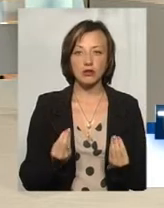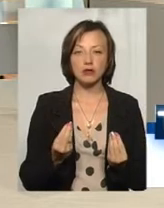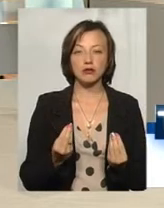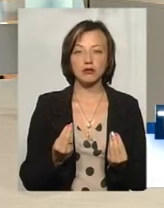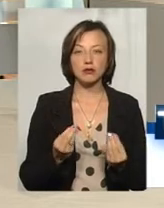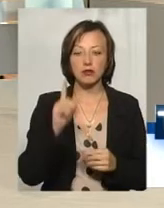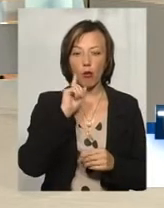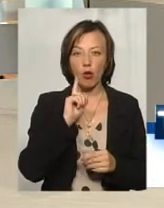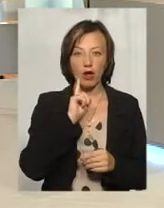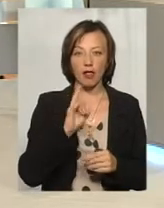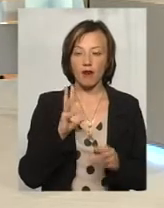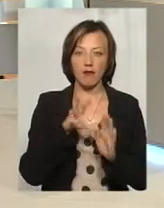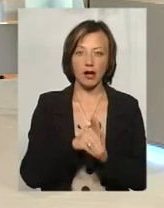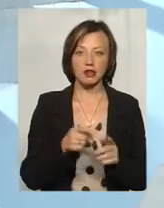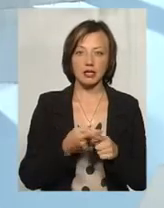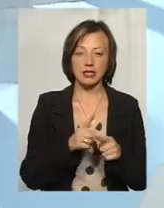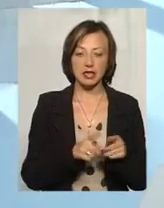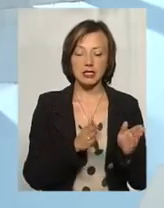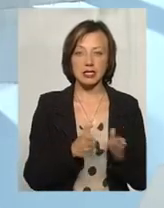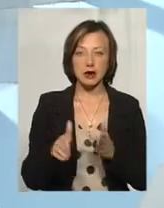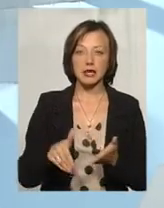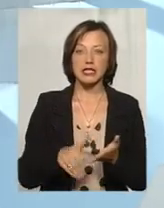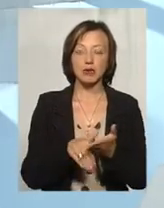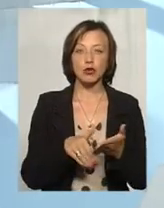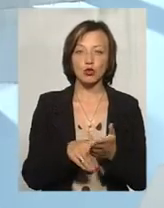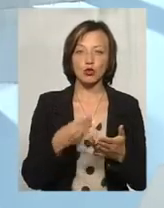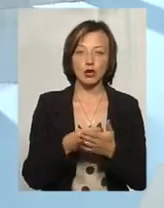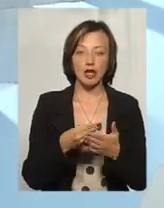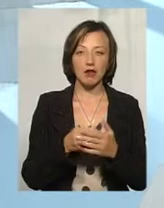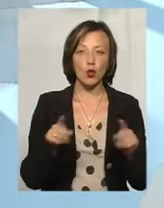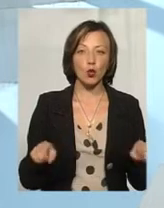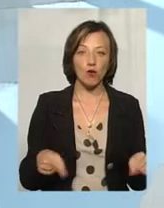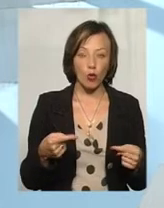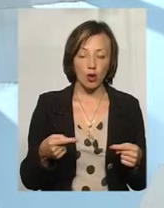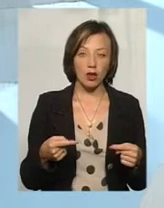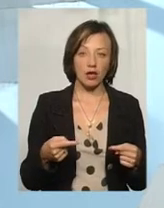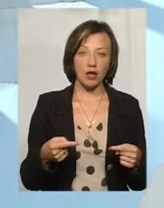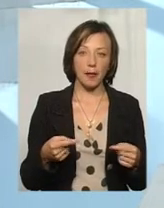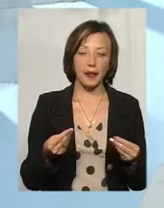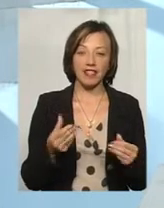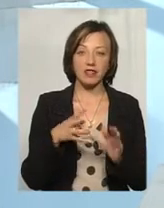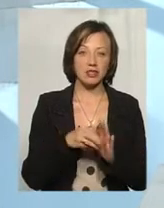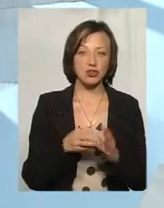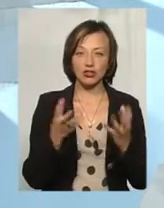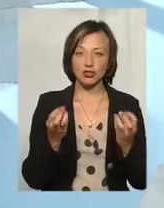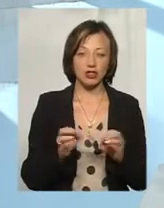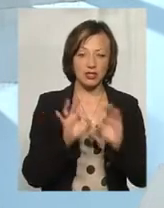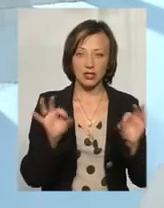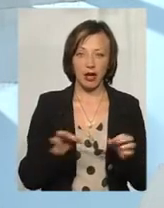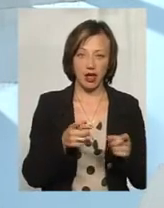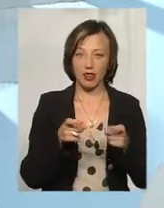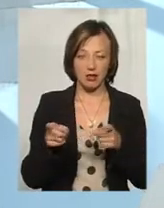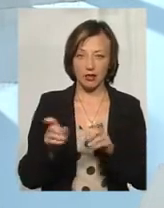оскільки не введена ця стимулююча система стимулюючого тарифоутворення, інвестицій ще ніяких не